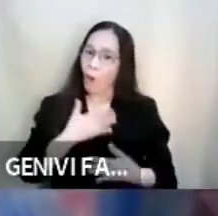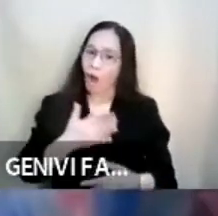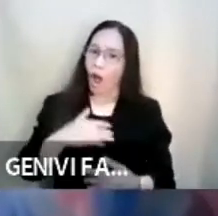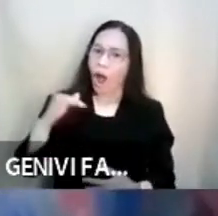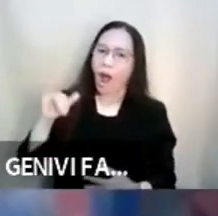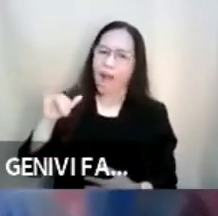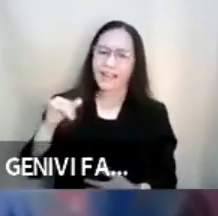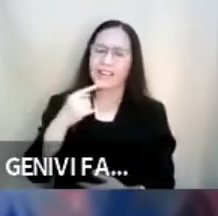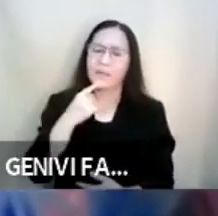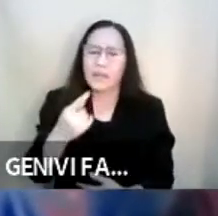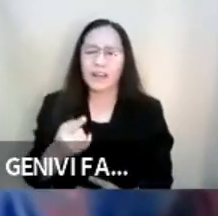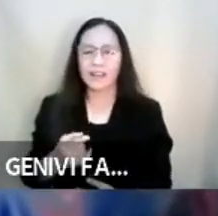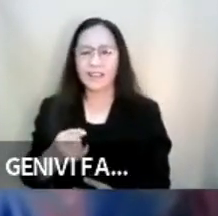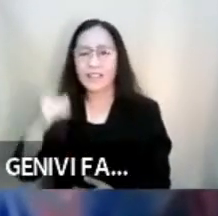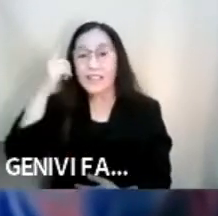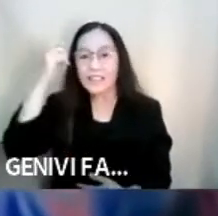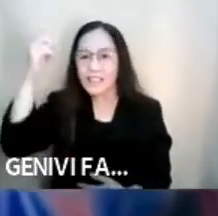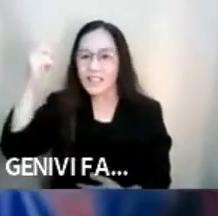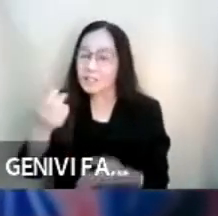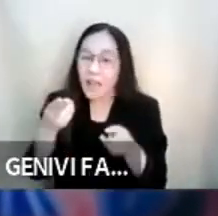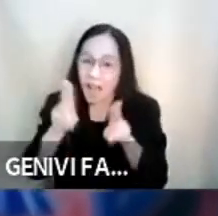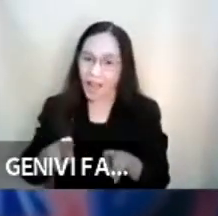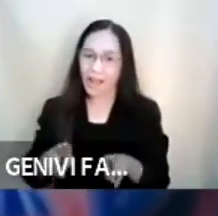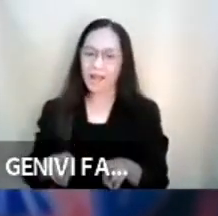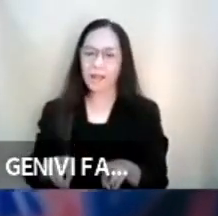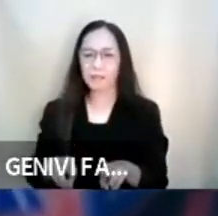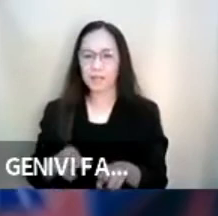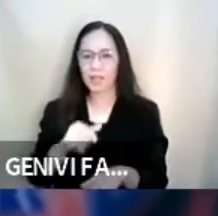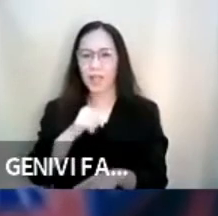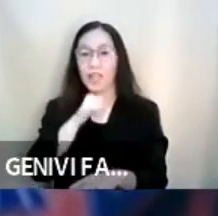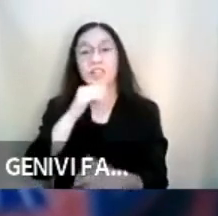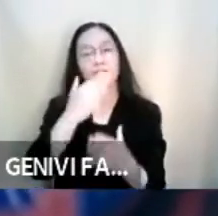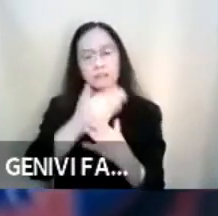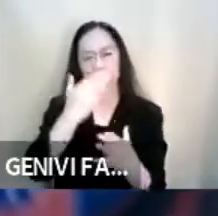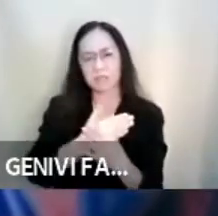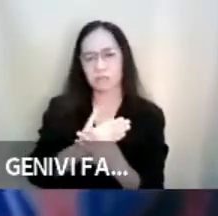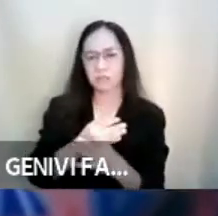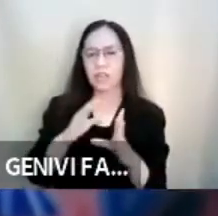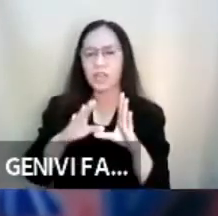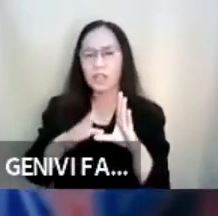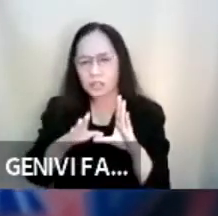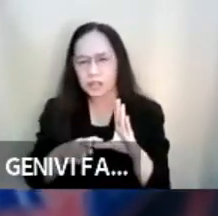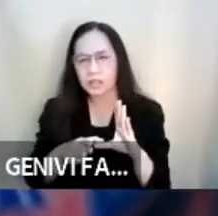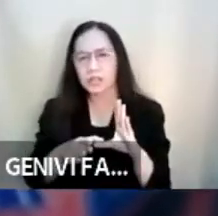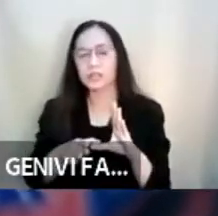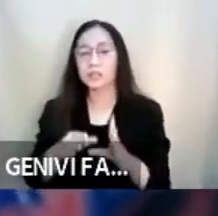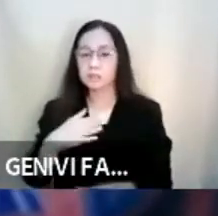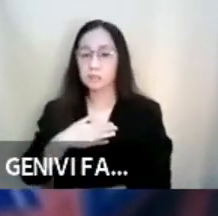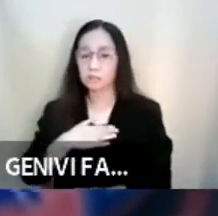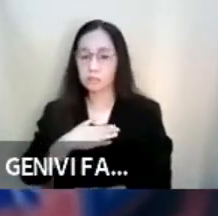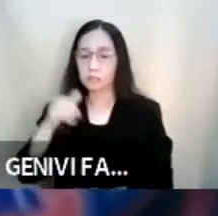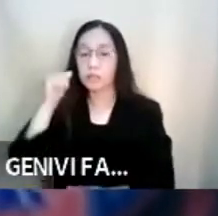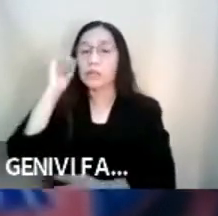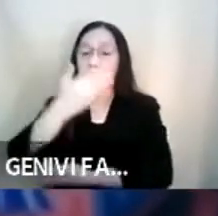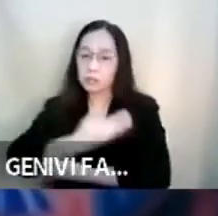ko, parang dream come true ko. Hindi pala yung kapansanan ng anak ko. Hindi nagiging balakid yung kapansanan ng anak ko para